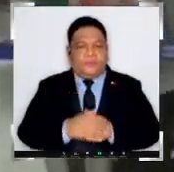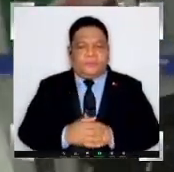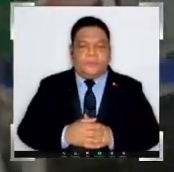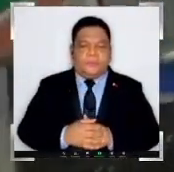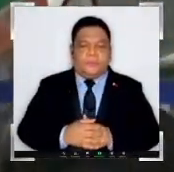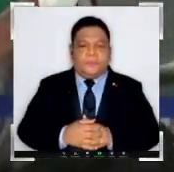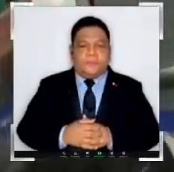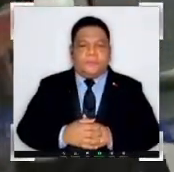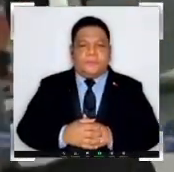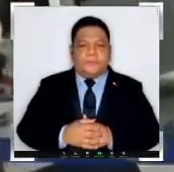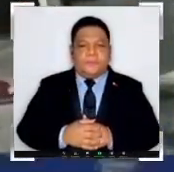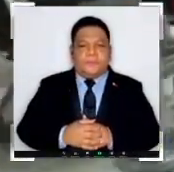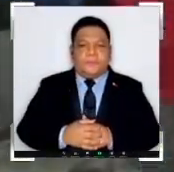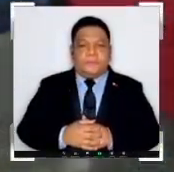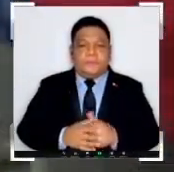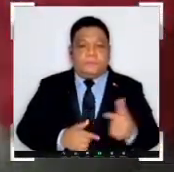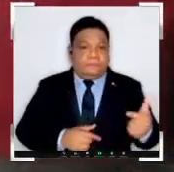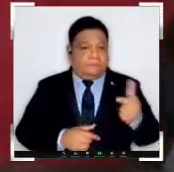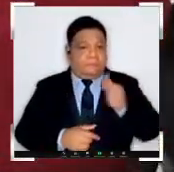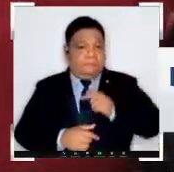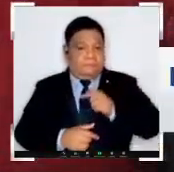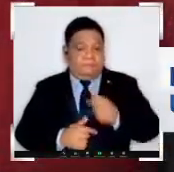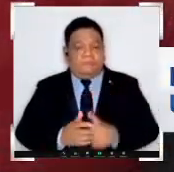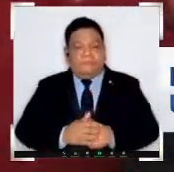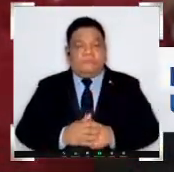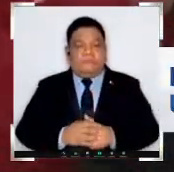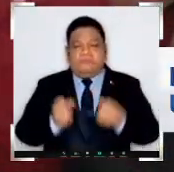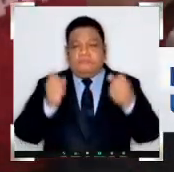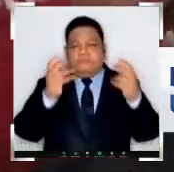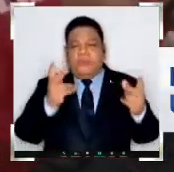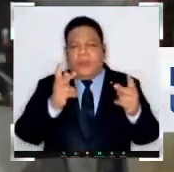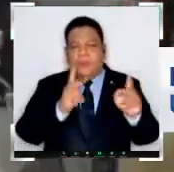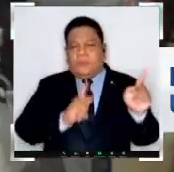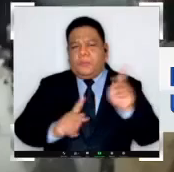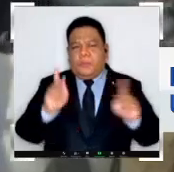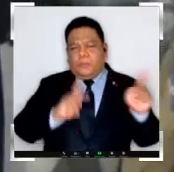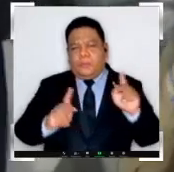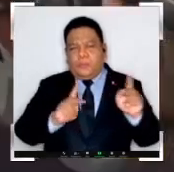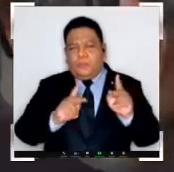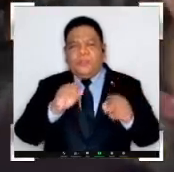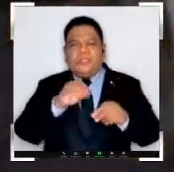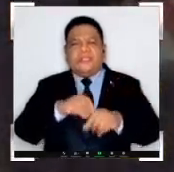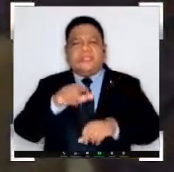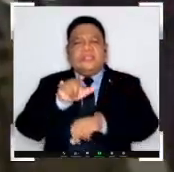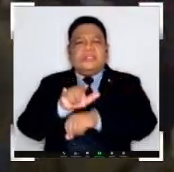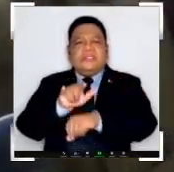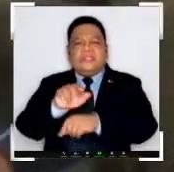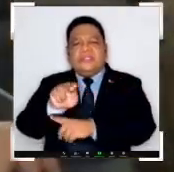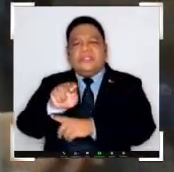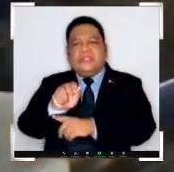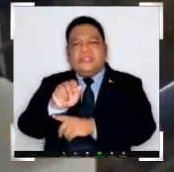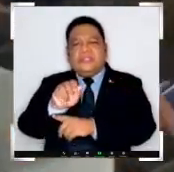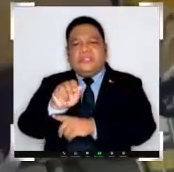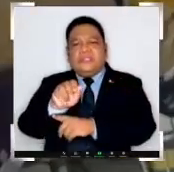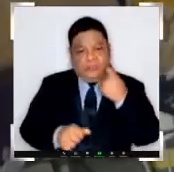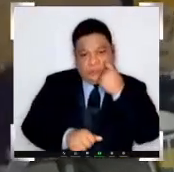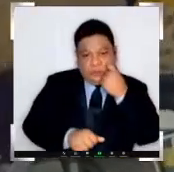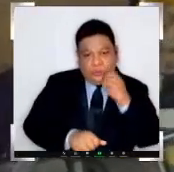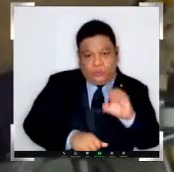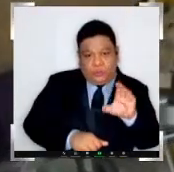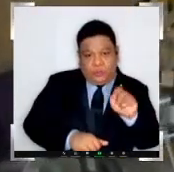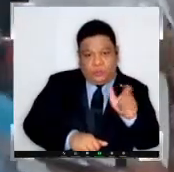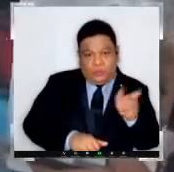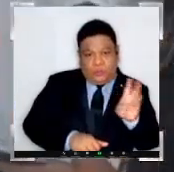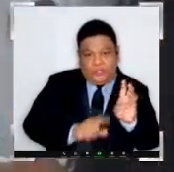May pagdami na rin ng mga pasahero sa NAIA. Nitong October 26 to 28, lagpas 16,000 hanggang halos 19,000 ang mga